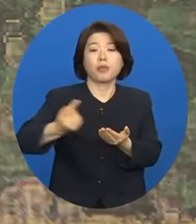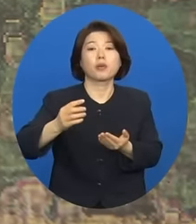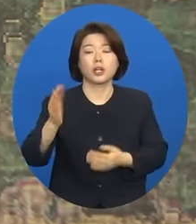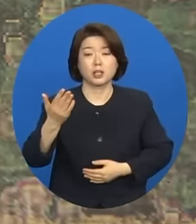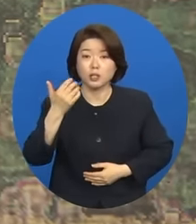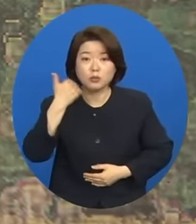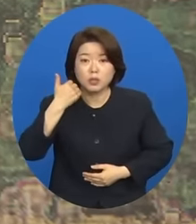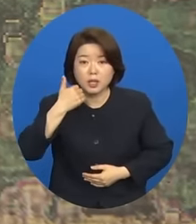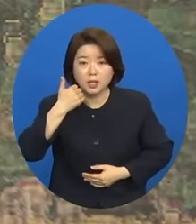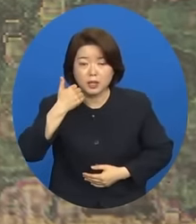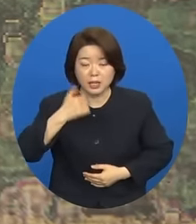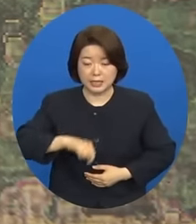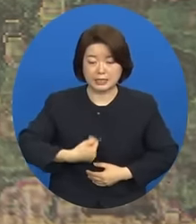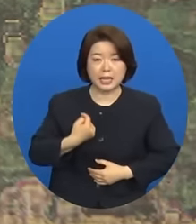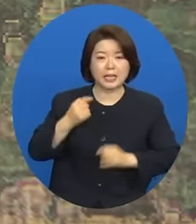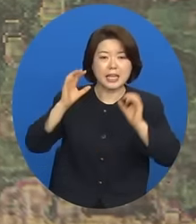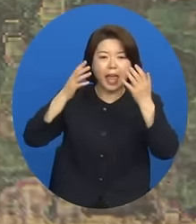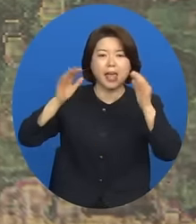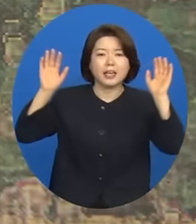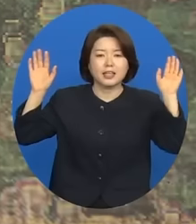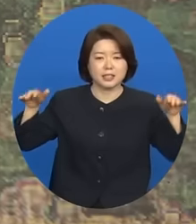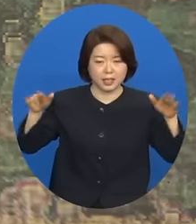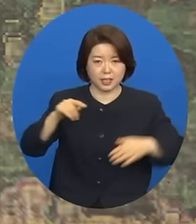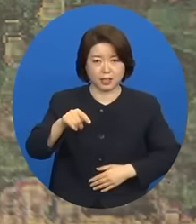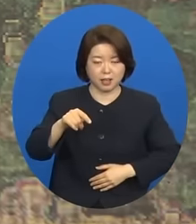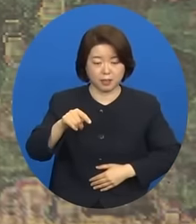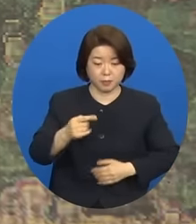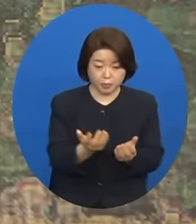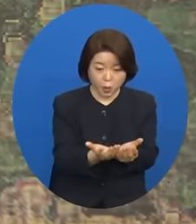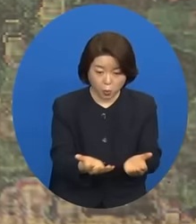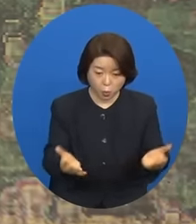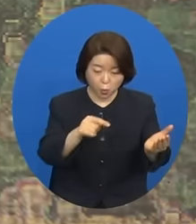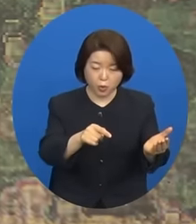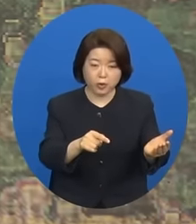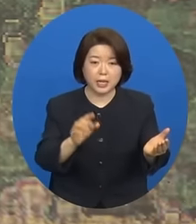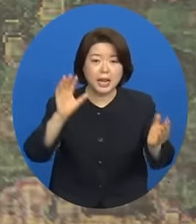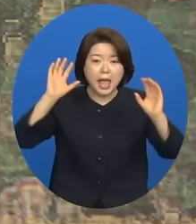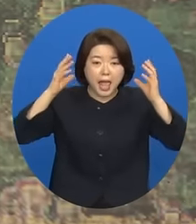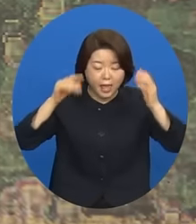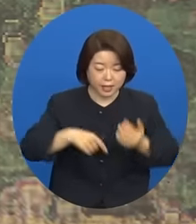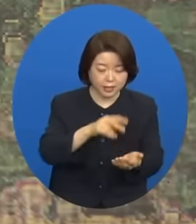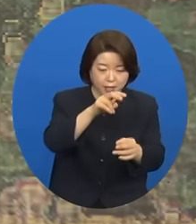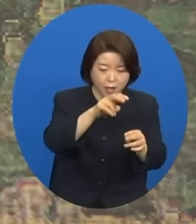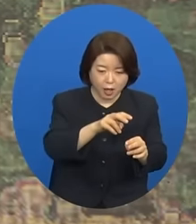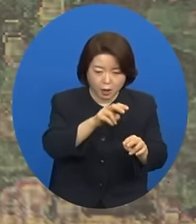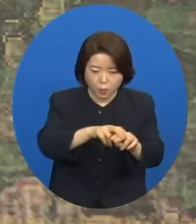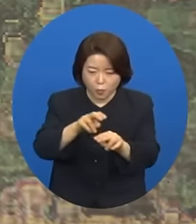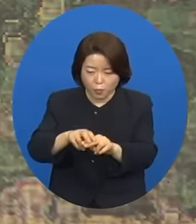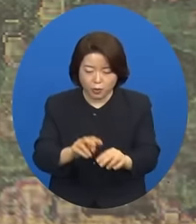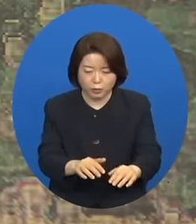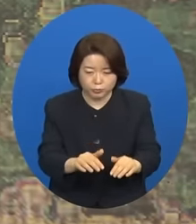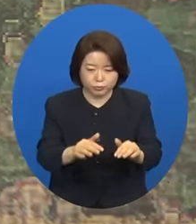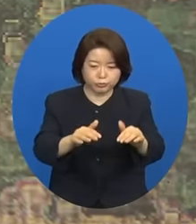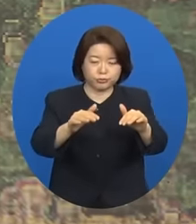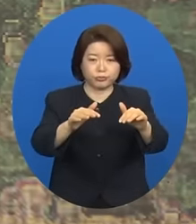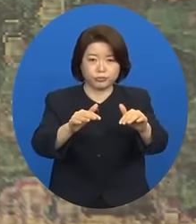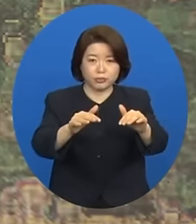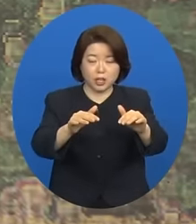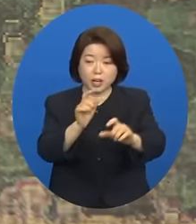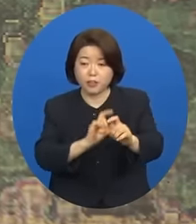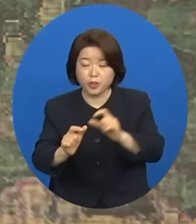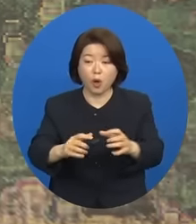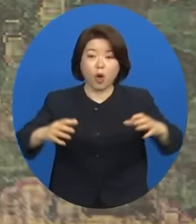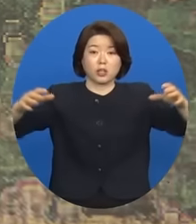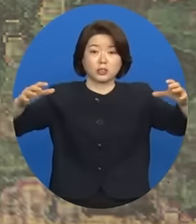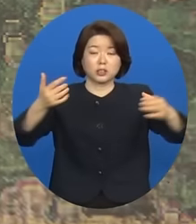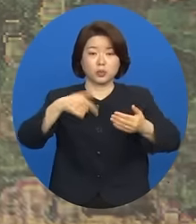그렇습니다. 이 보금자리는 새끼가 자란 곳이에요. 근데 더 이상 거기에 머물면 안 돼요. 새끼가 자라려면 이제 더